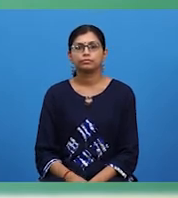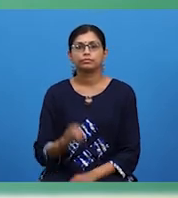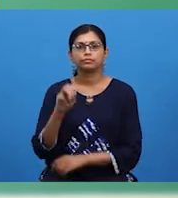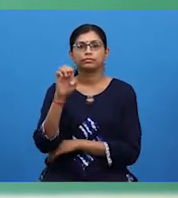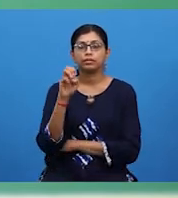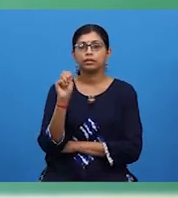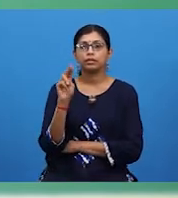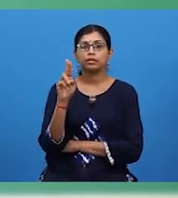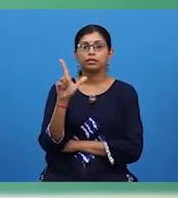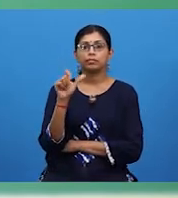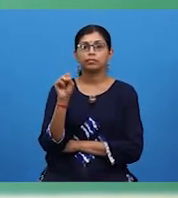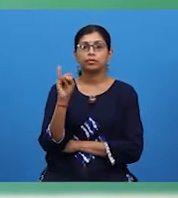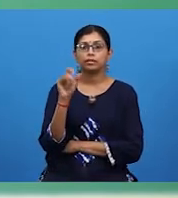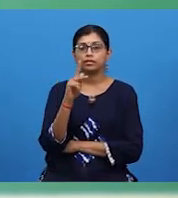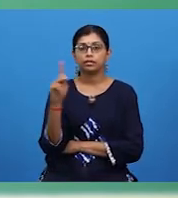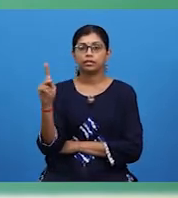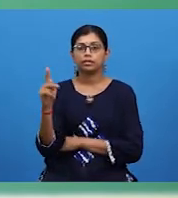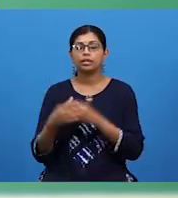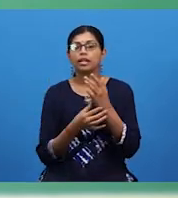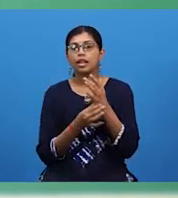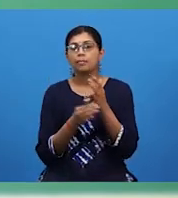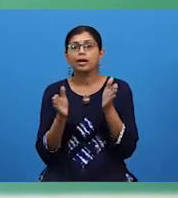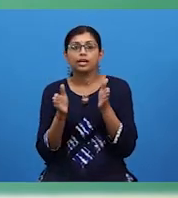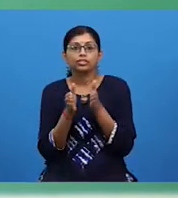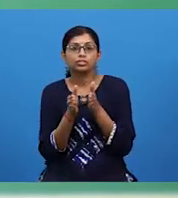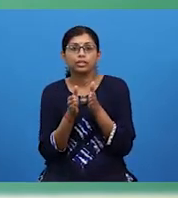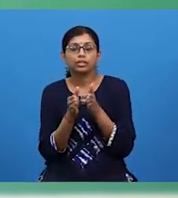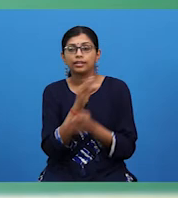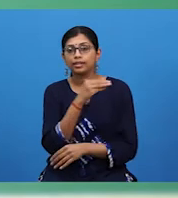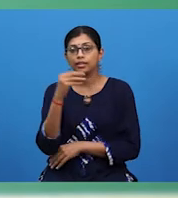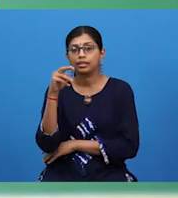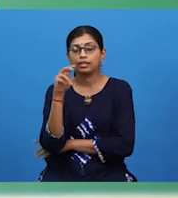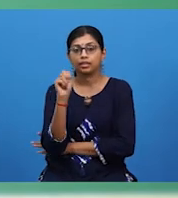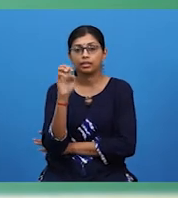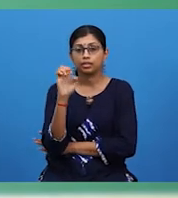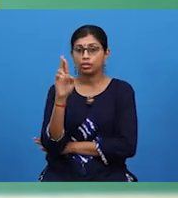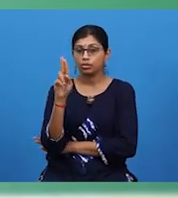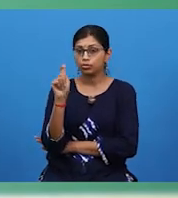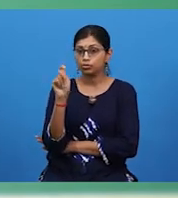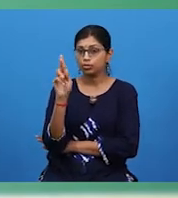menjadi titisan kecil dan menyucikan asid dalam makanan.